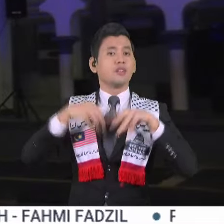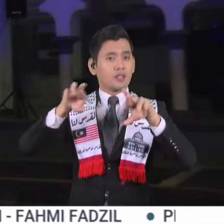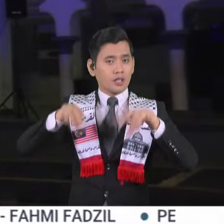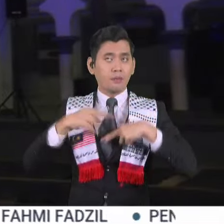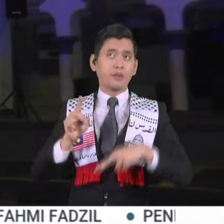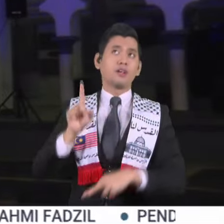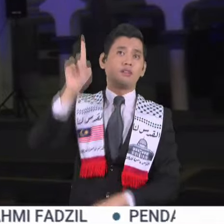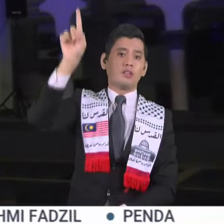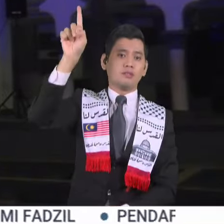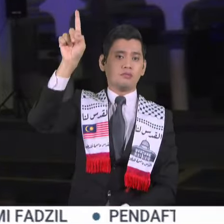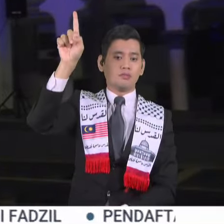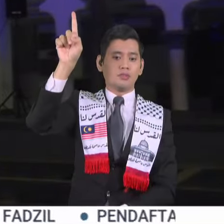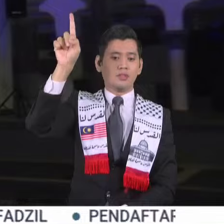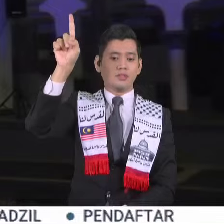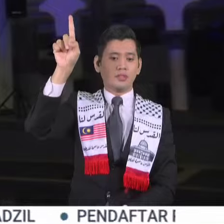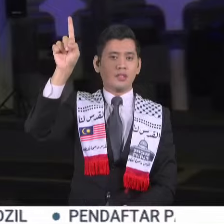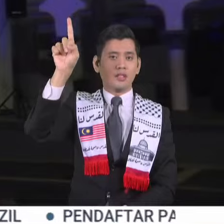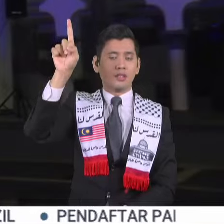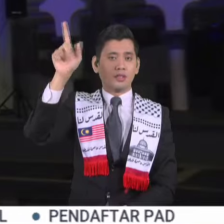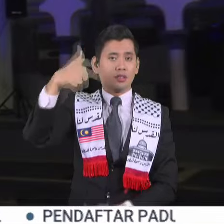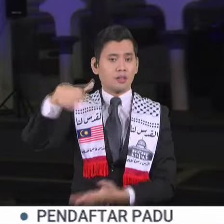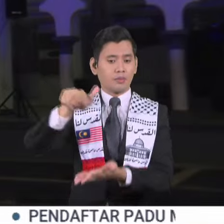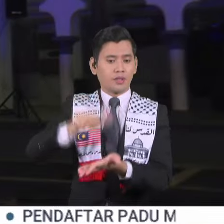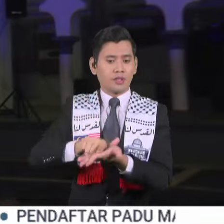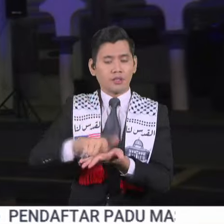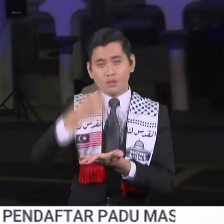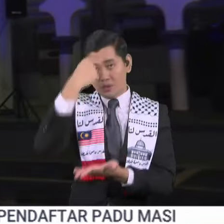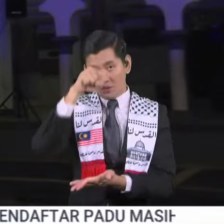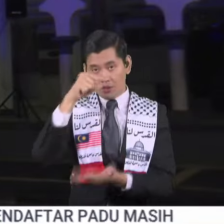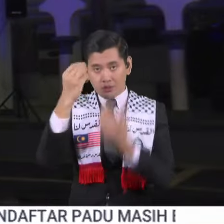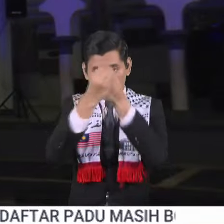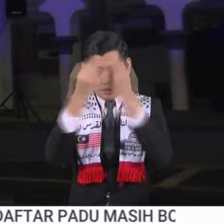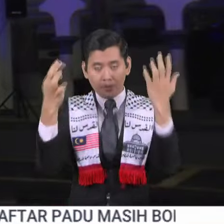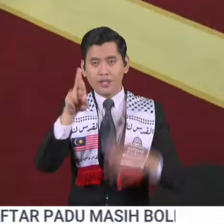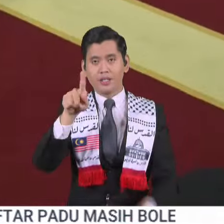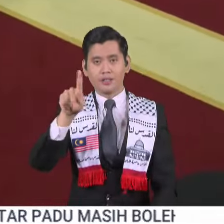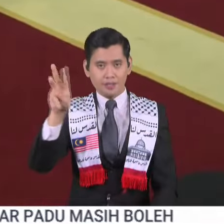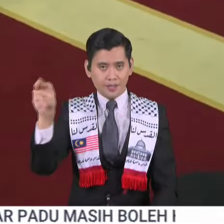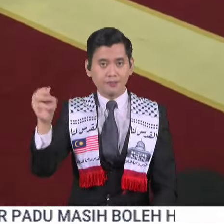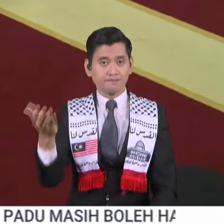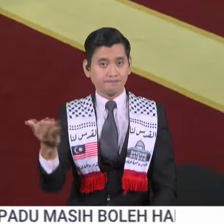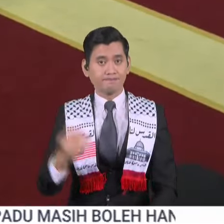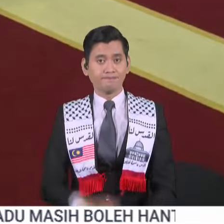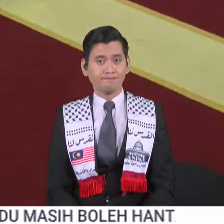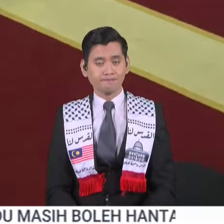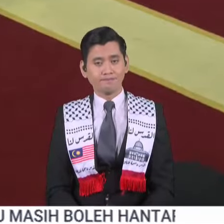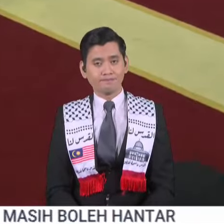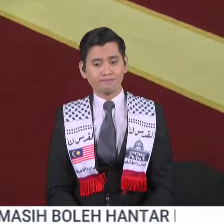Subhanahu Wataala? Nur Ida Dahlan, Berita RTM.